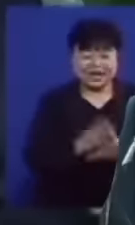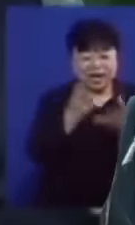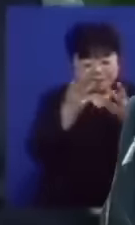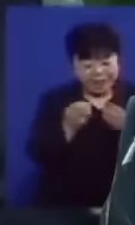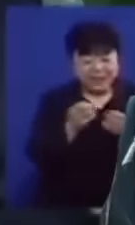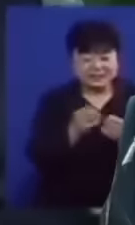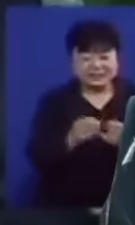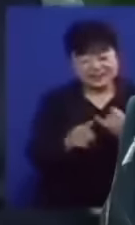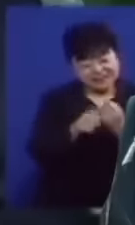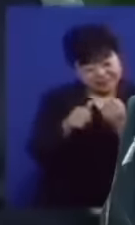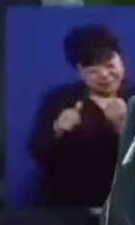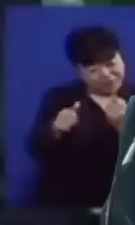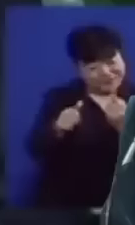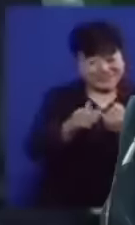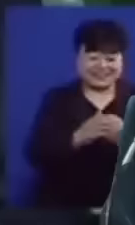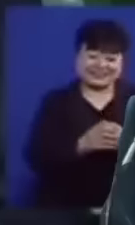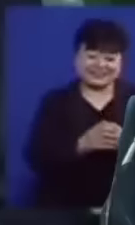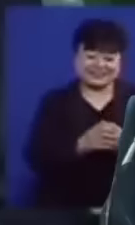많은 남편들이